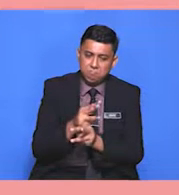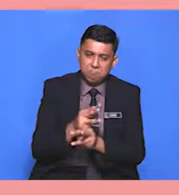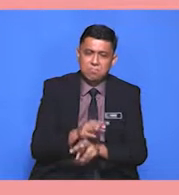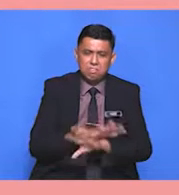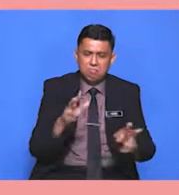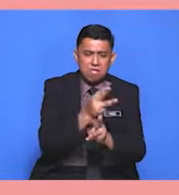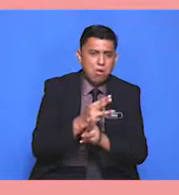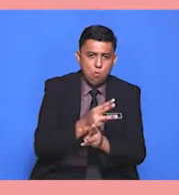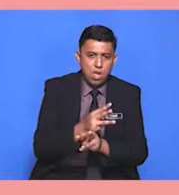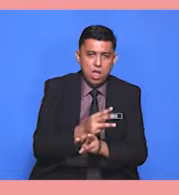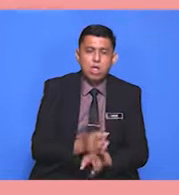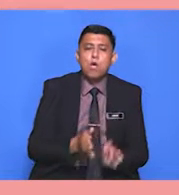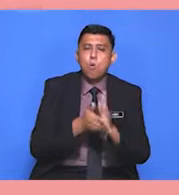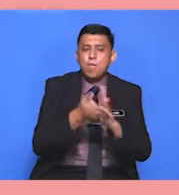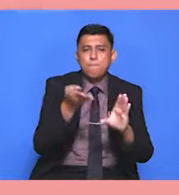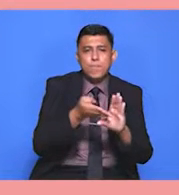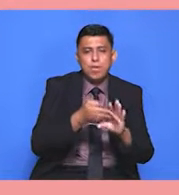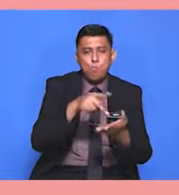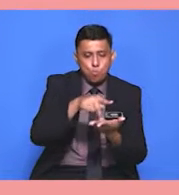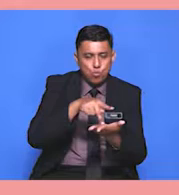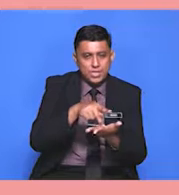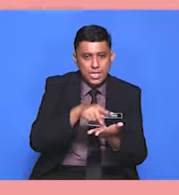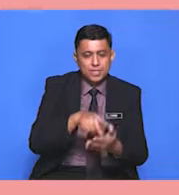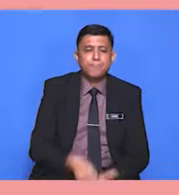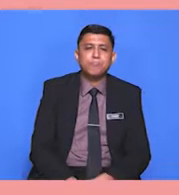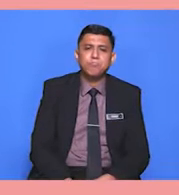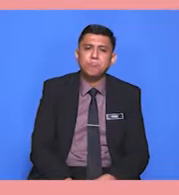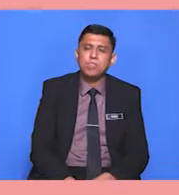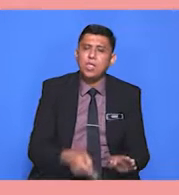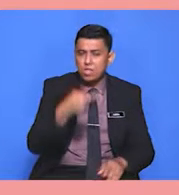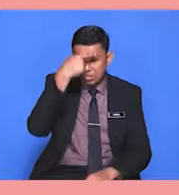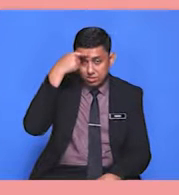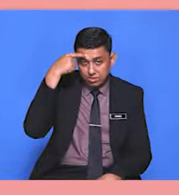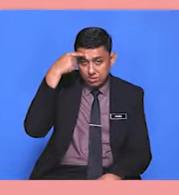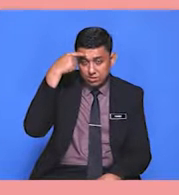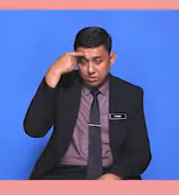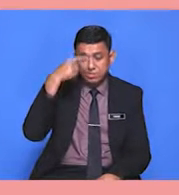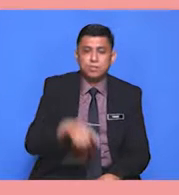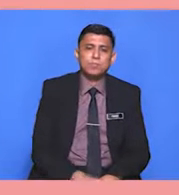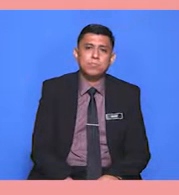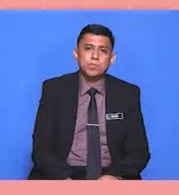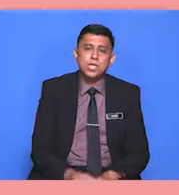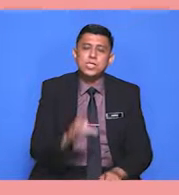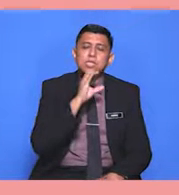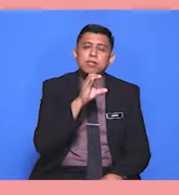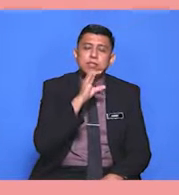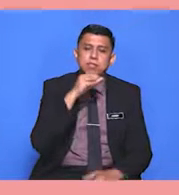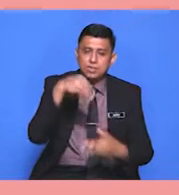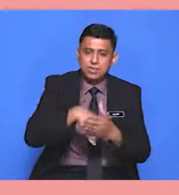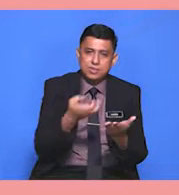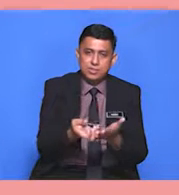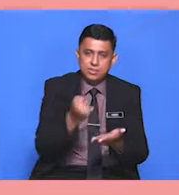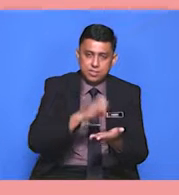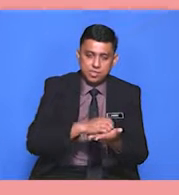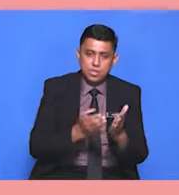pusat. Ini boleh menyebabkan kadar kecairan dalam ekonomi